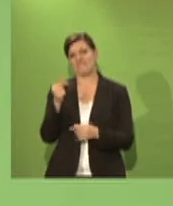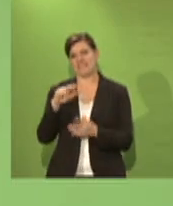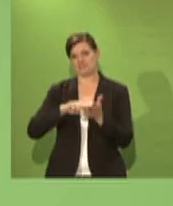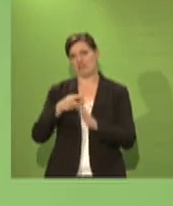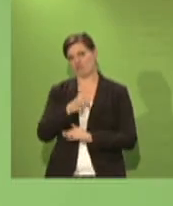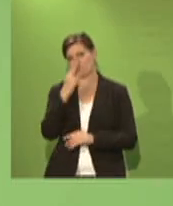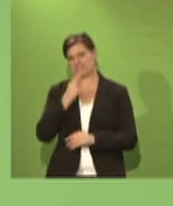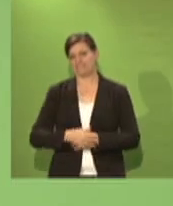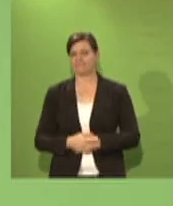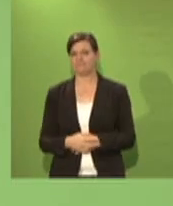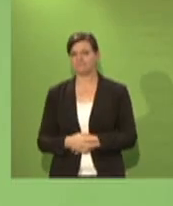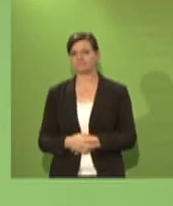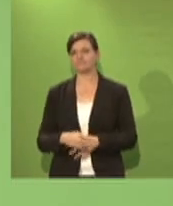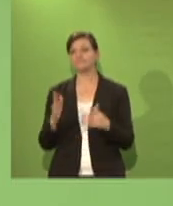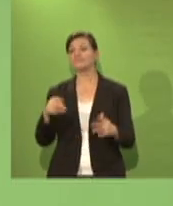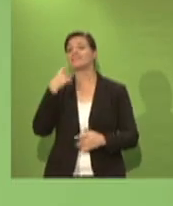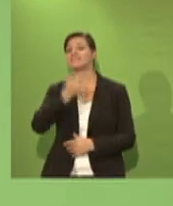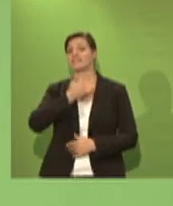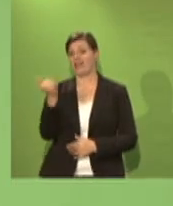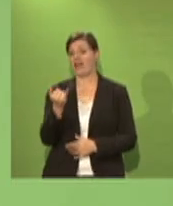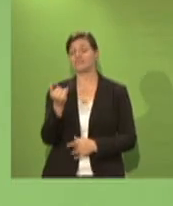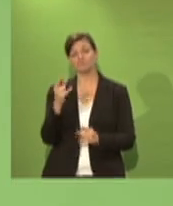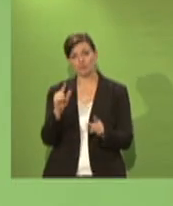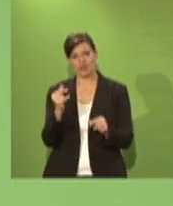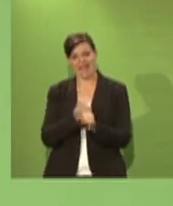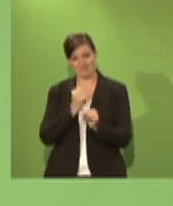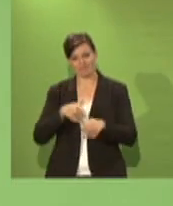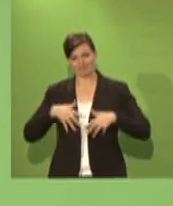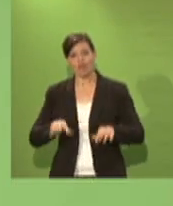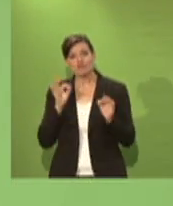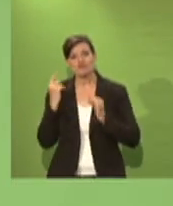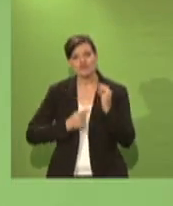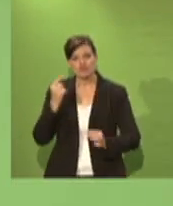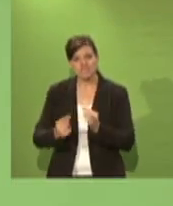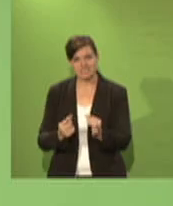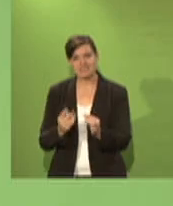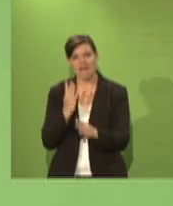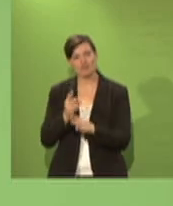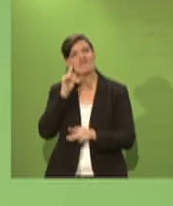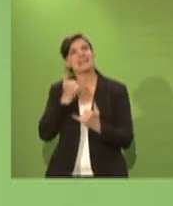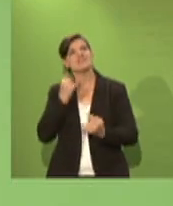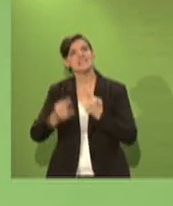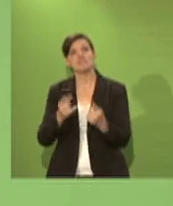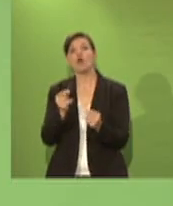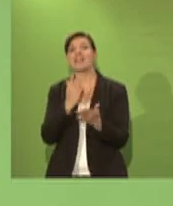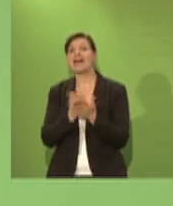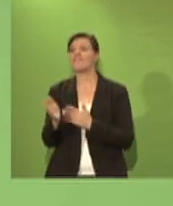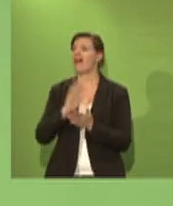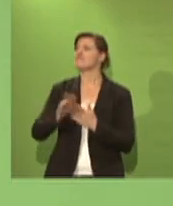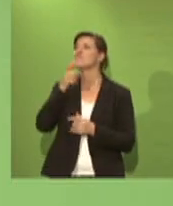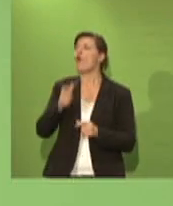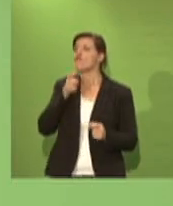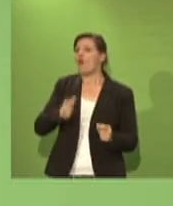Und im nächsten Jahr, wenn ich mich gut eingearbeitet habe, möchte ich das Ganze hier auch nicht nur in einem Wortbeitrag und